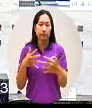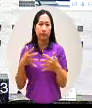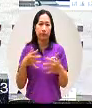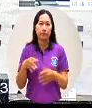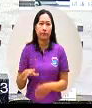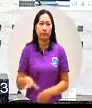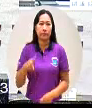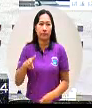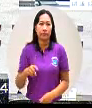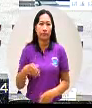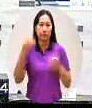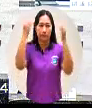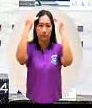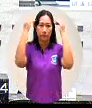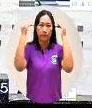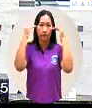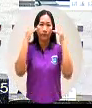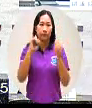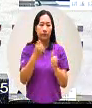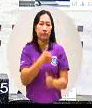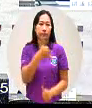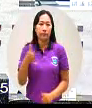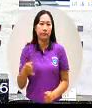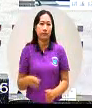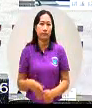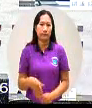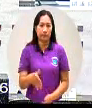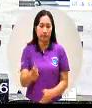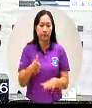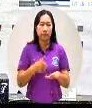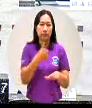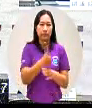请韩世春议员，请发言。